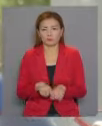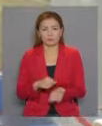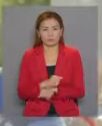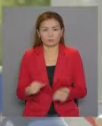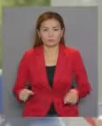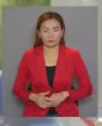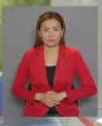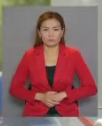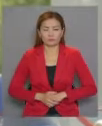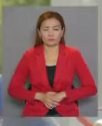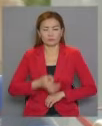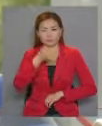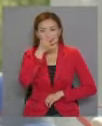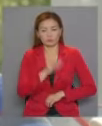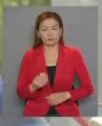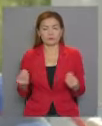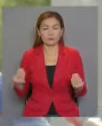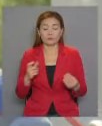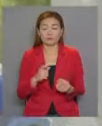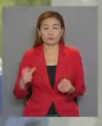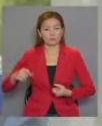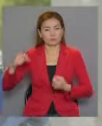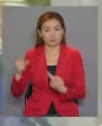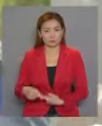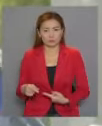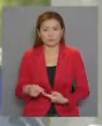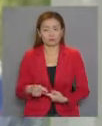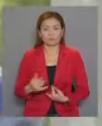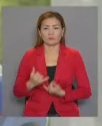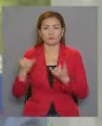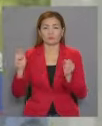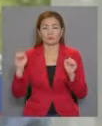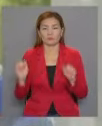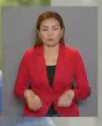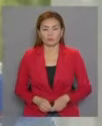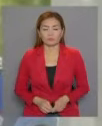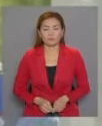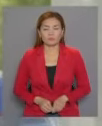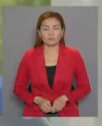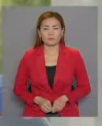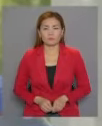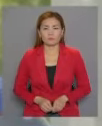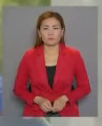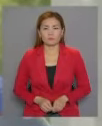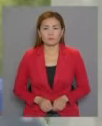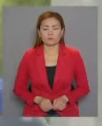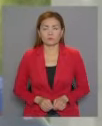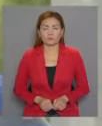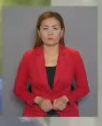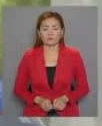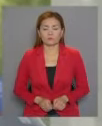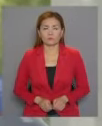қоғамда өзінің орны болған, ойып тұрып орын алған азаматтарды, әруақтарды, марқұмдарды бір табалау емес, менсінбеу